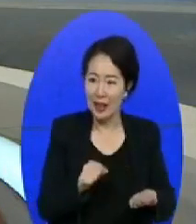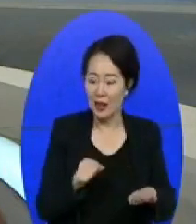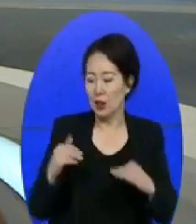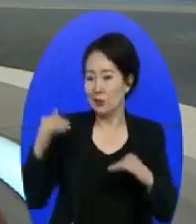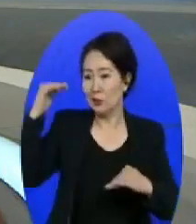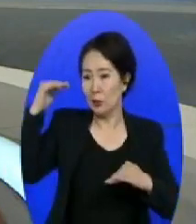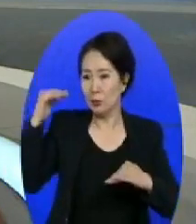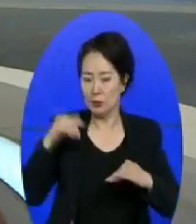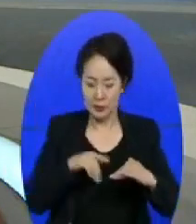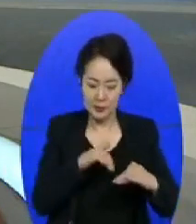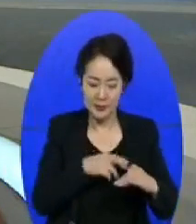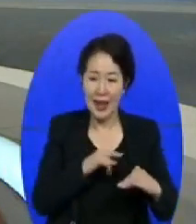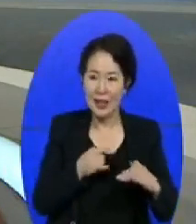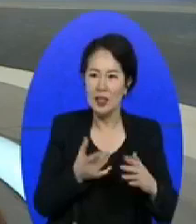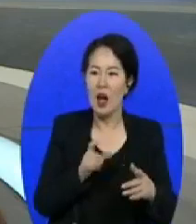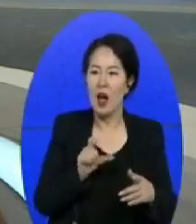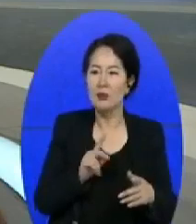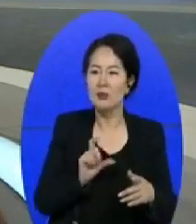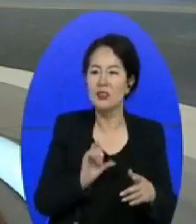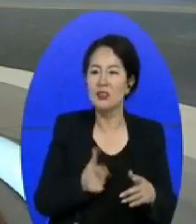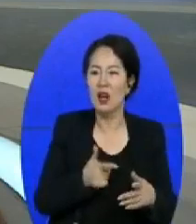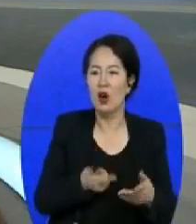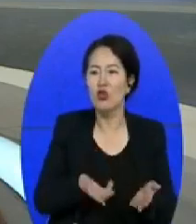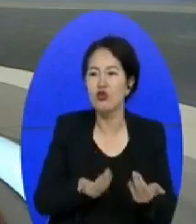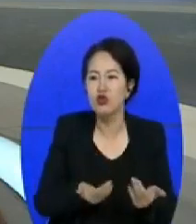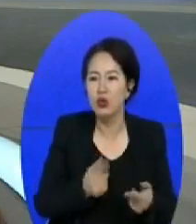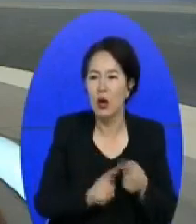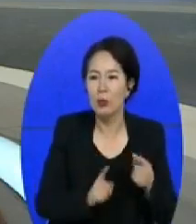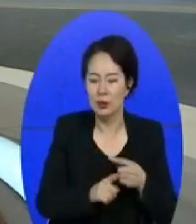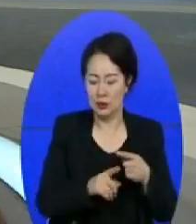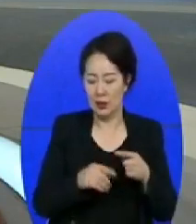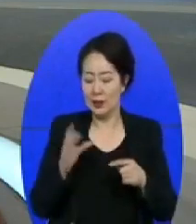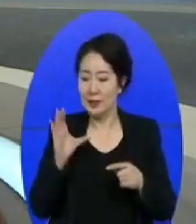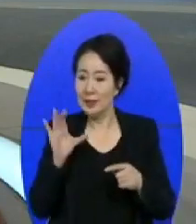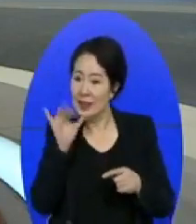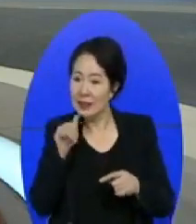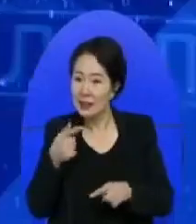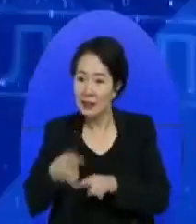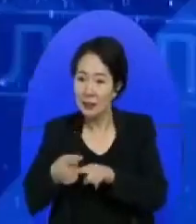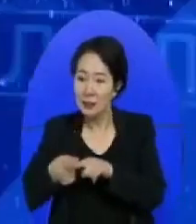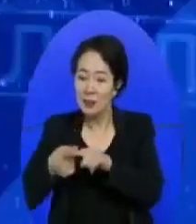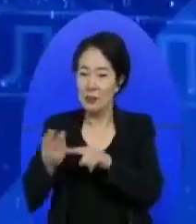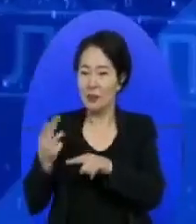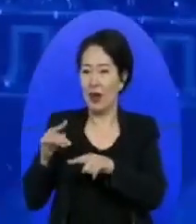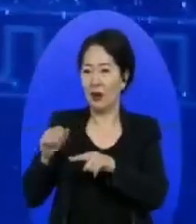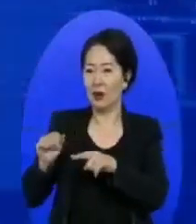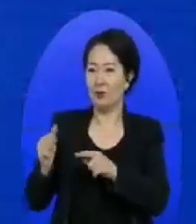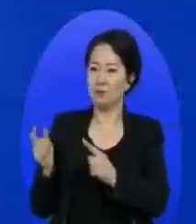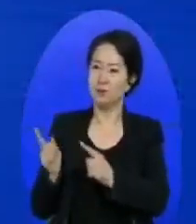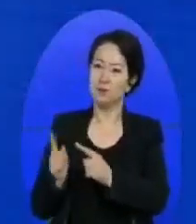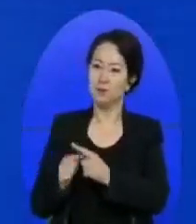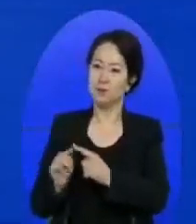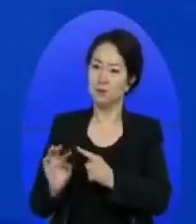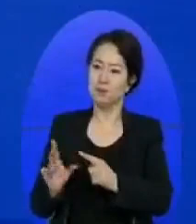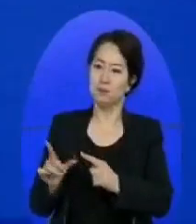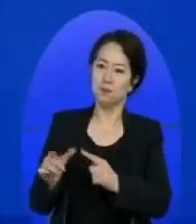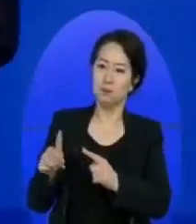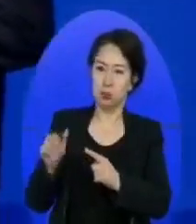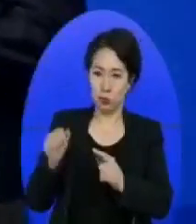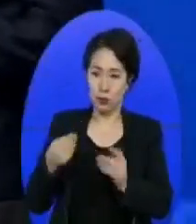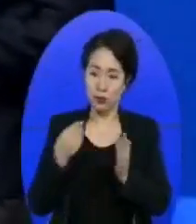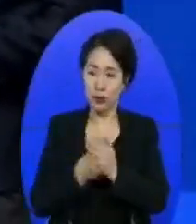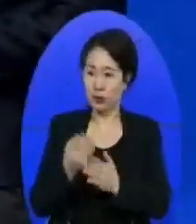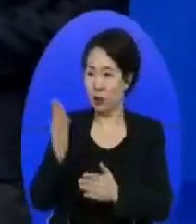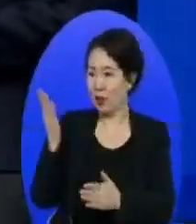гэж хэлж болно. Нас нэмэгдэх тусам одоо дархлааны систем бол тогтурж байна гэсэн. Тэгэхээр энэ бол графикаас илүү бас тодорхой харагдах байх тийм.